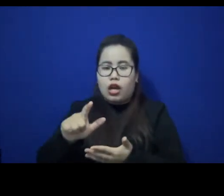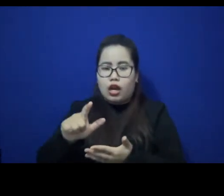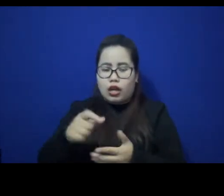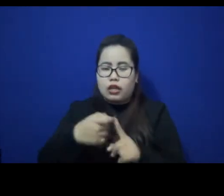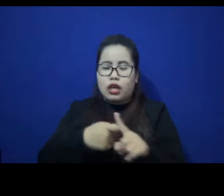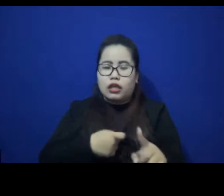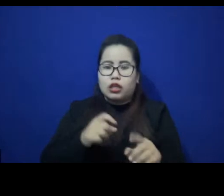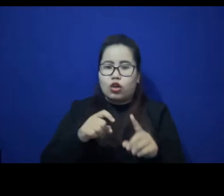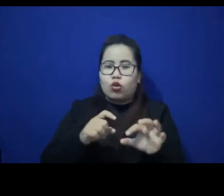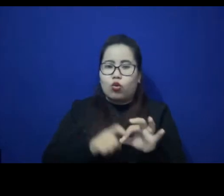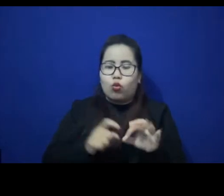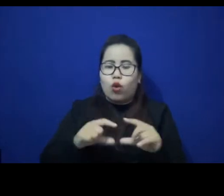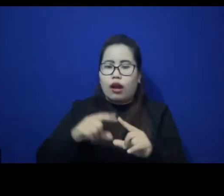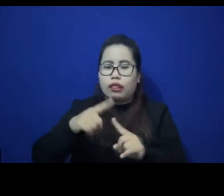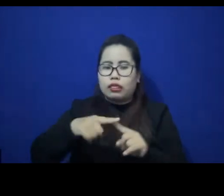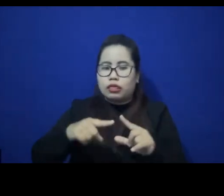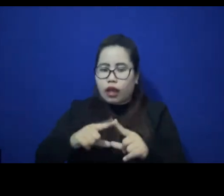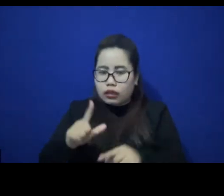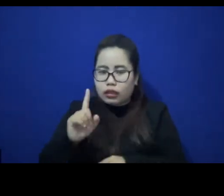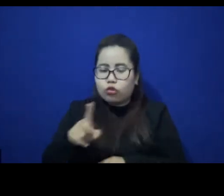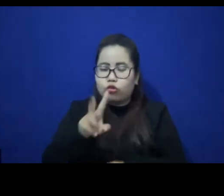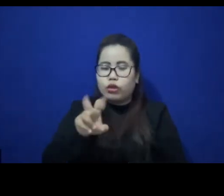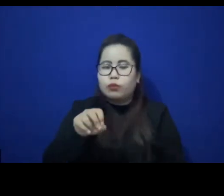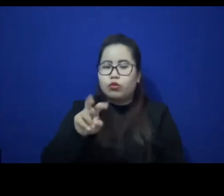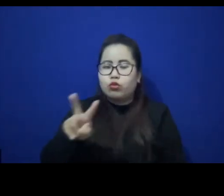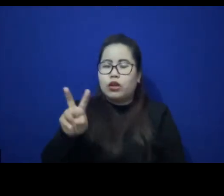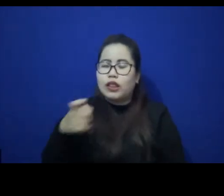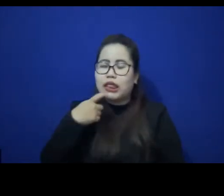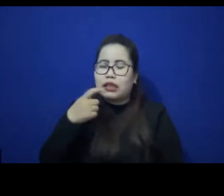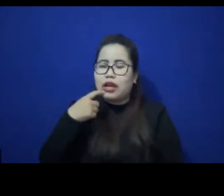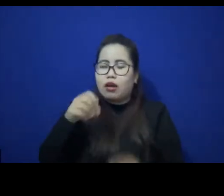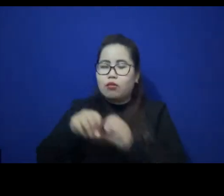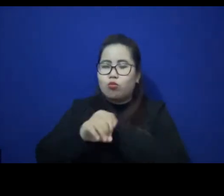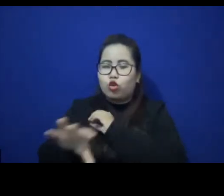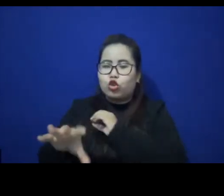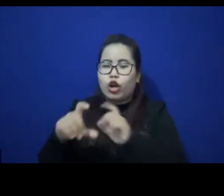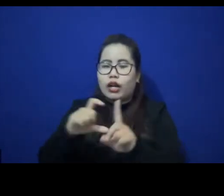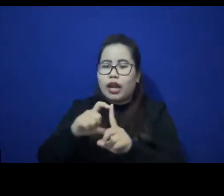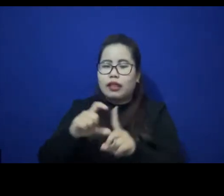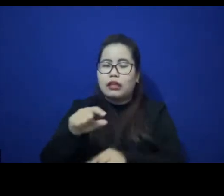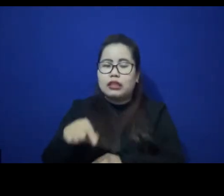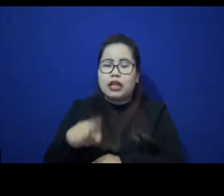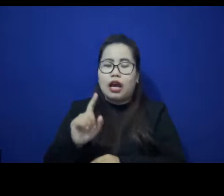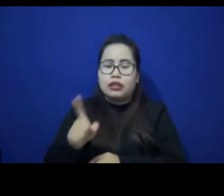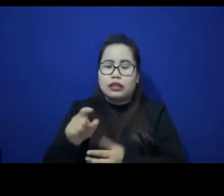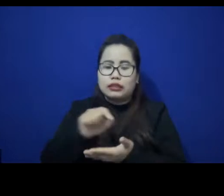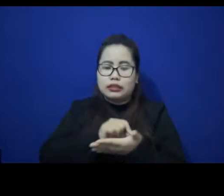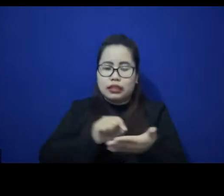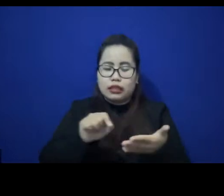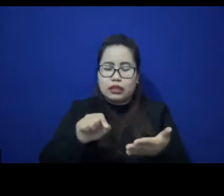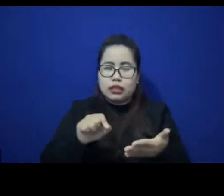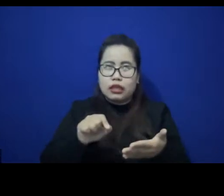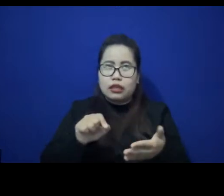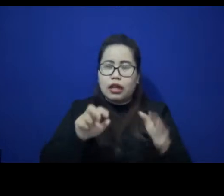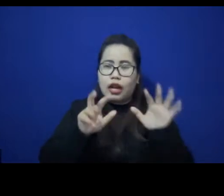pada Kuartal 1 Tahun 2022 terkait dengan kebocoran data mencatat adanya